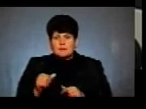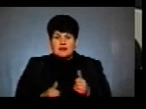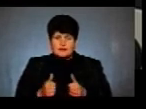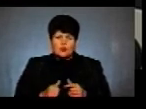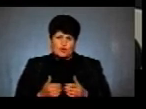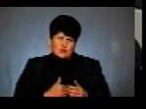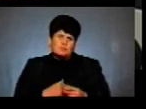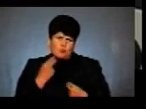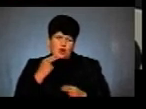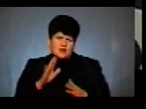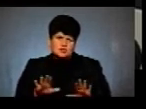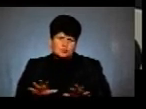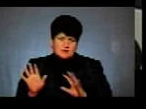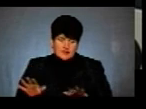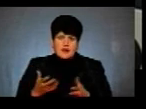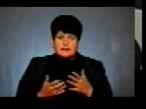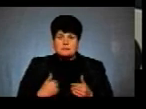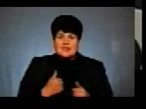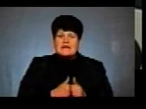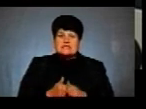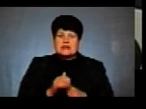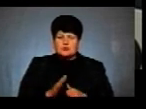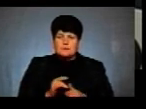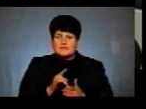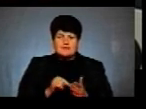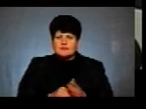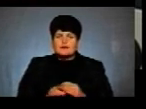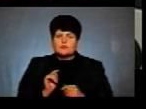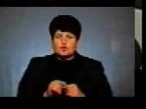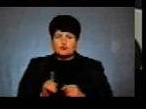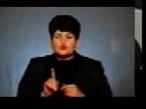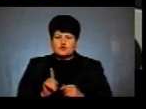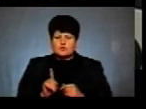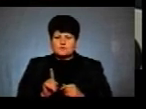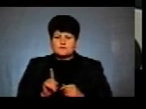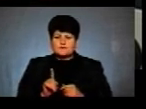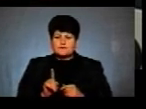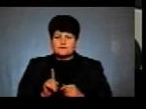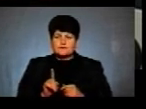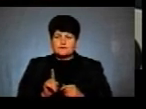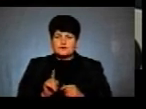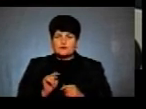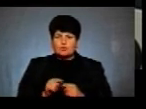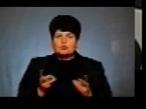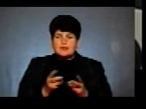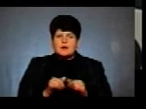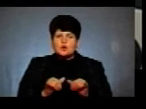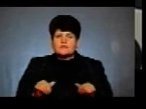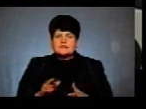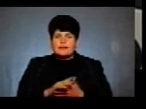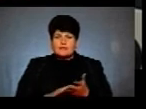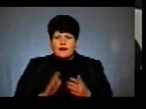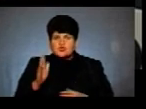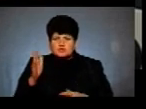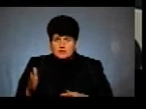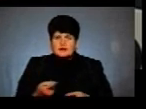звісно, покращити свої позиції. Але ми є лідируючі. Но питання не тільки в тому. Питання в тому, що в тому треба розвиватися далі. І це, в